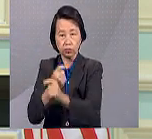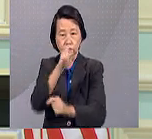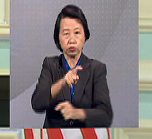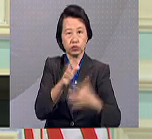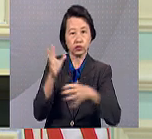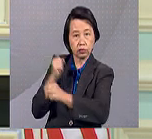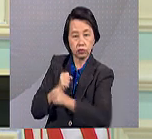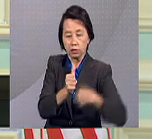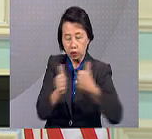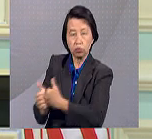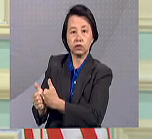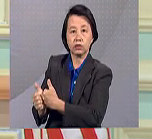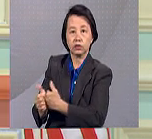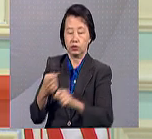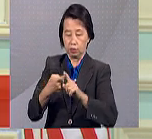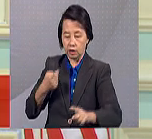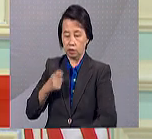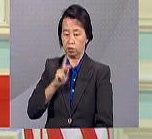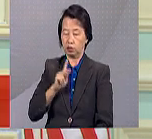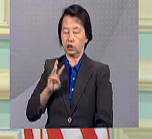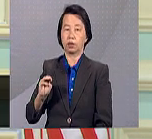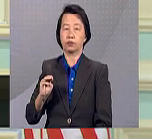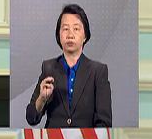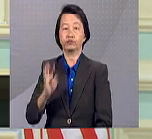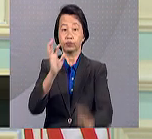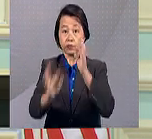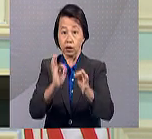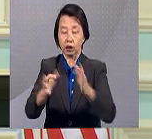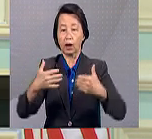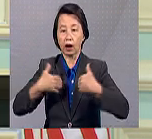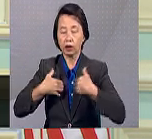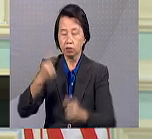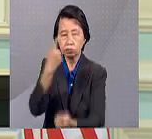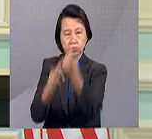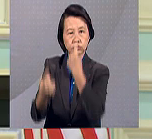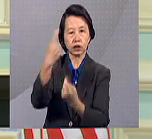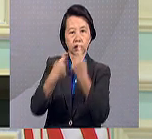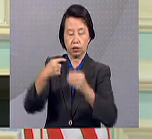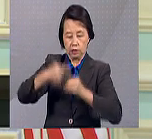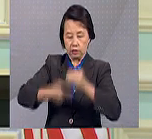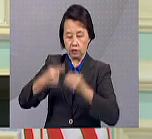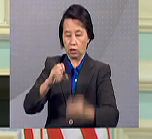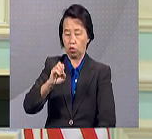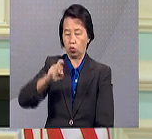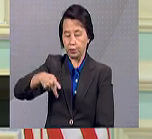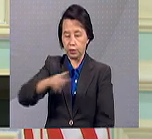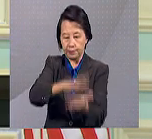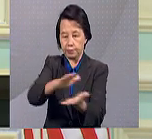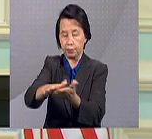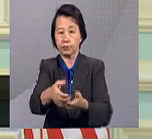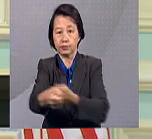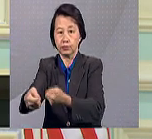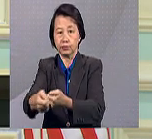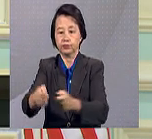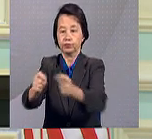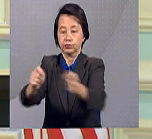diperolehi oleh daripada KKM. Dan jika mereka mempunyai sebarang persoalan mengenai SOP sanitasi, pemilik